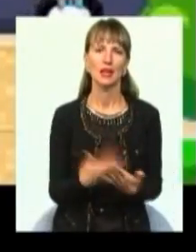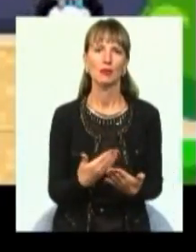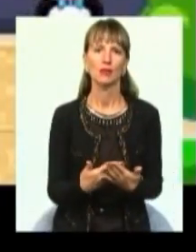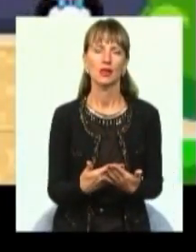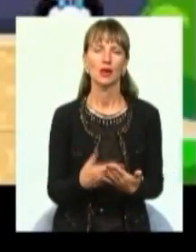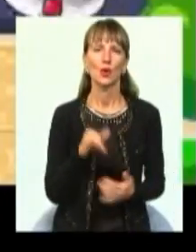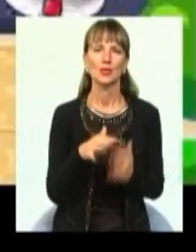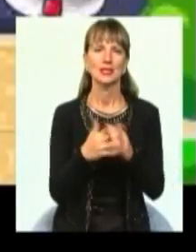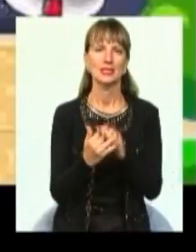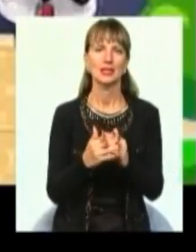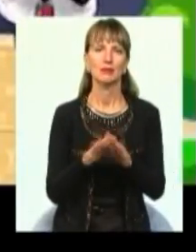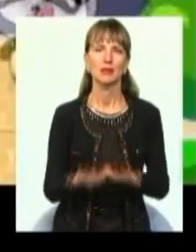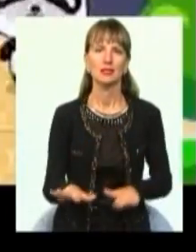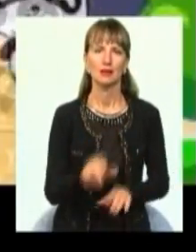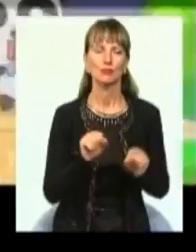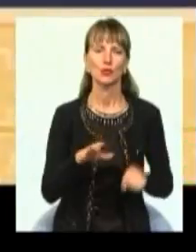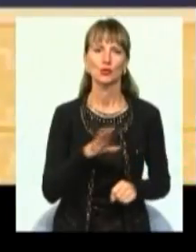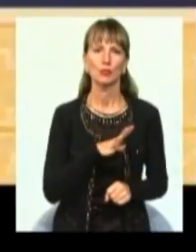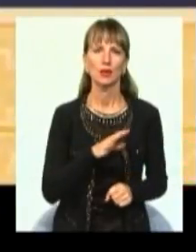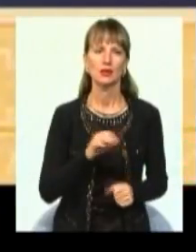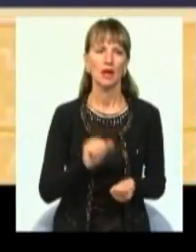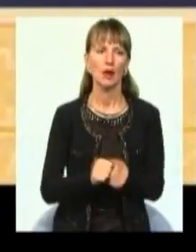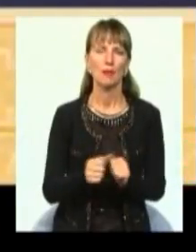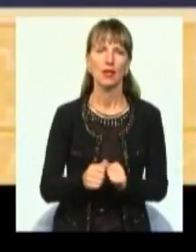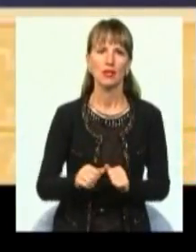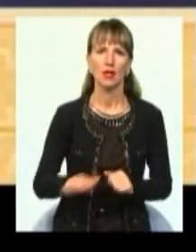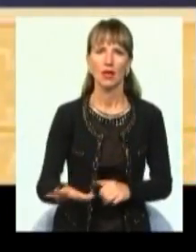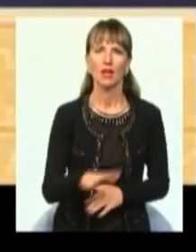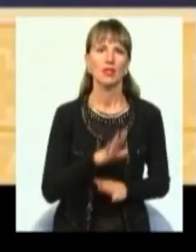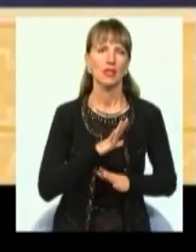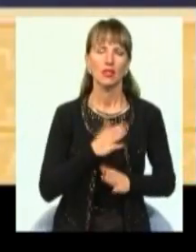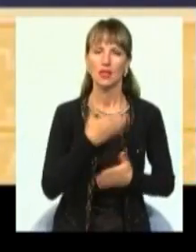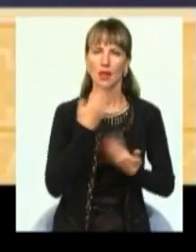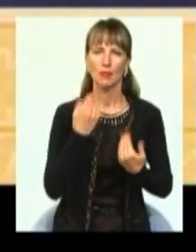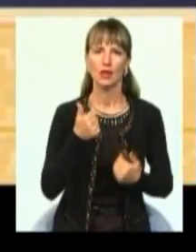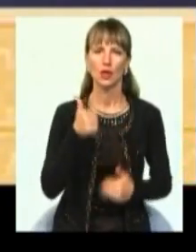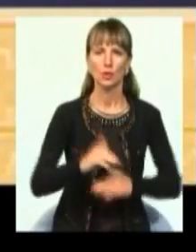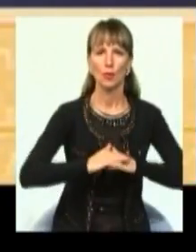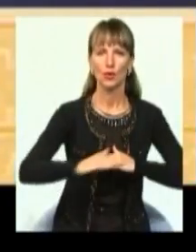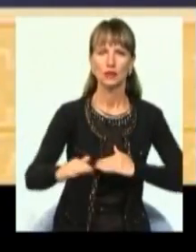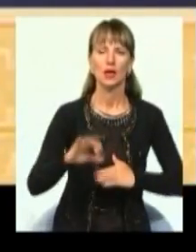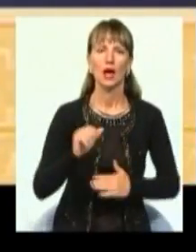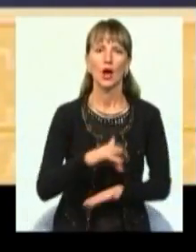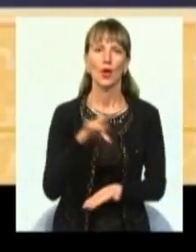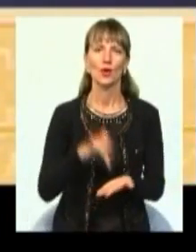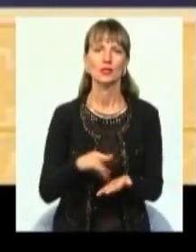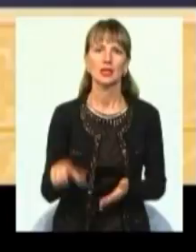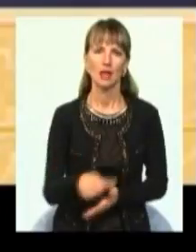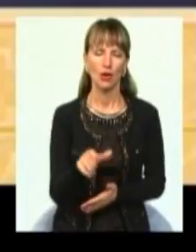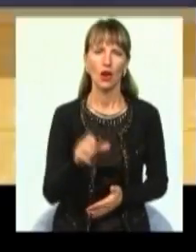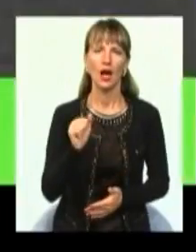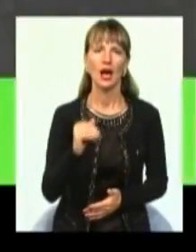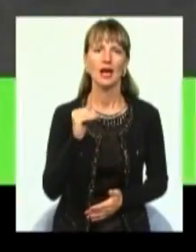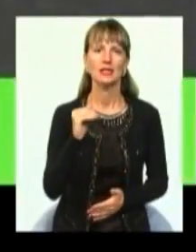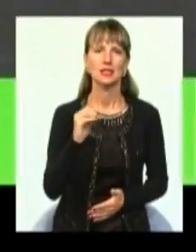у сільській місцевості вона може бути ґрунтовою, тобто не мати покриття. А міські дороги частіше за все асфальтовані, щоб